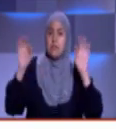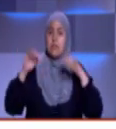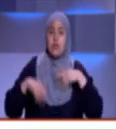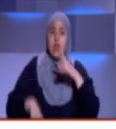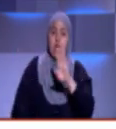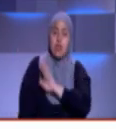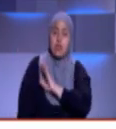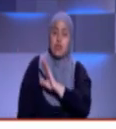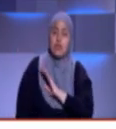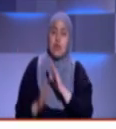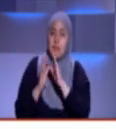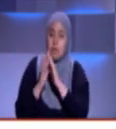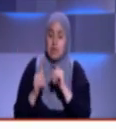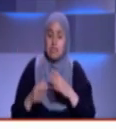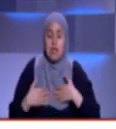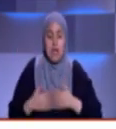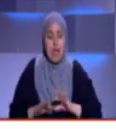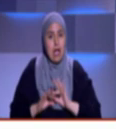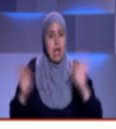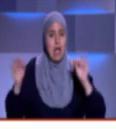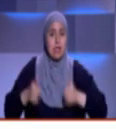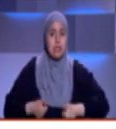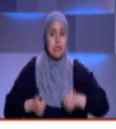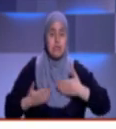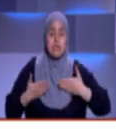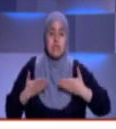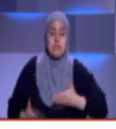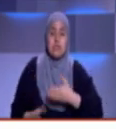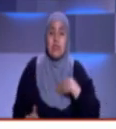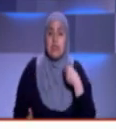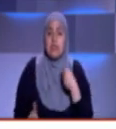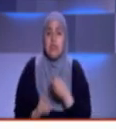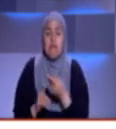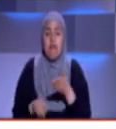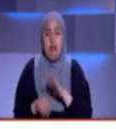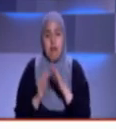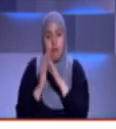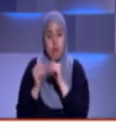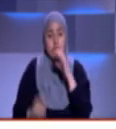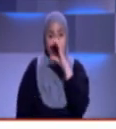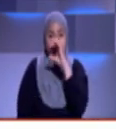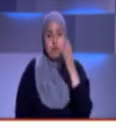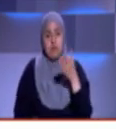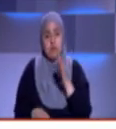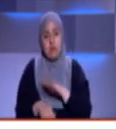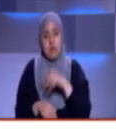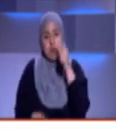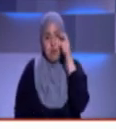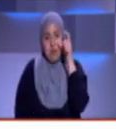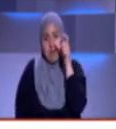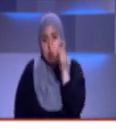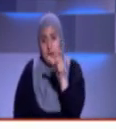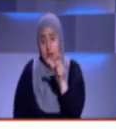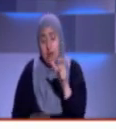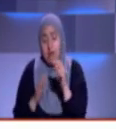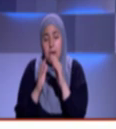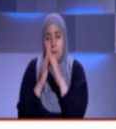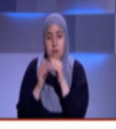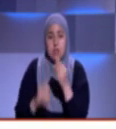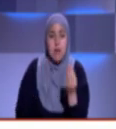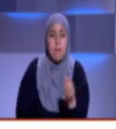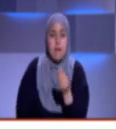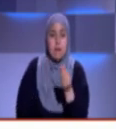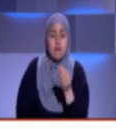المصري جاهز للدفاع عن مصر، والرئيس يضع نصب أعينه المواطن المصري البسيط،